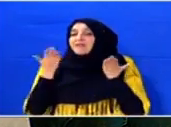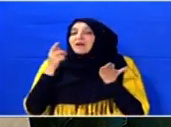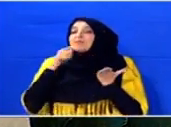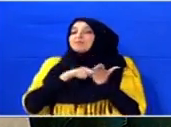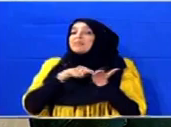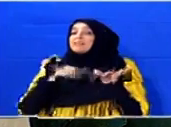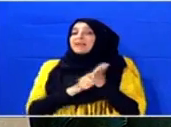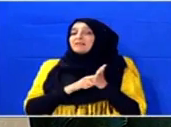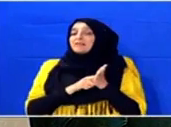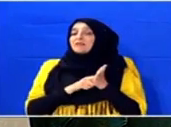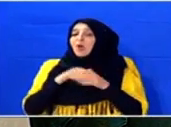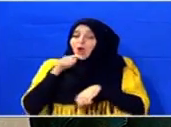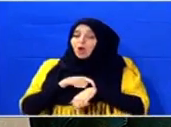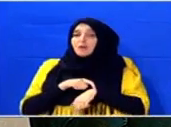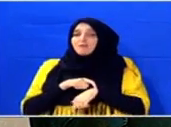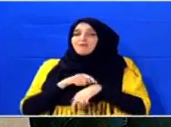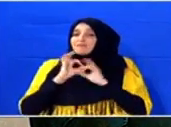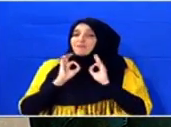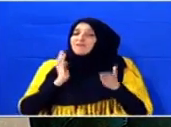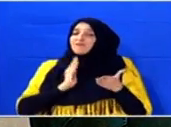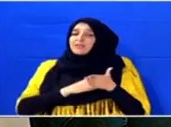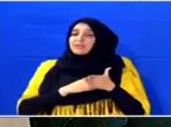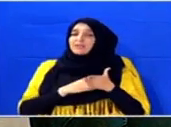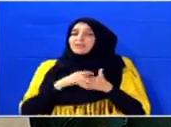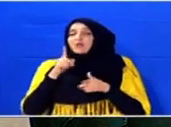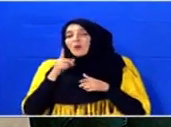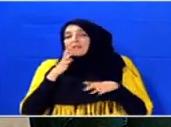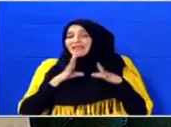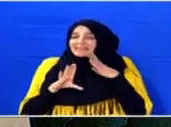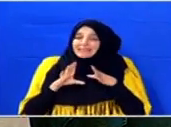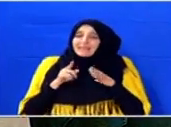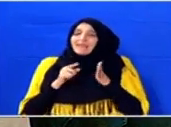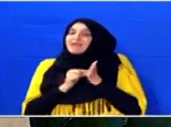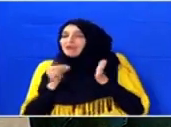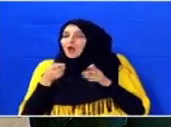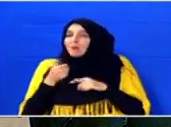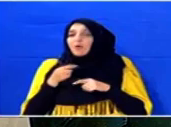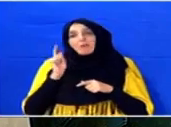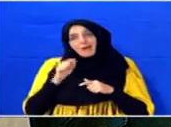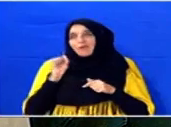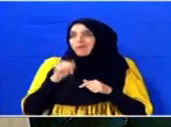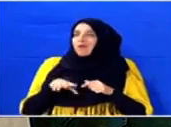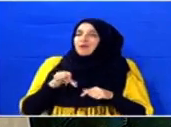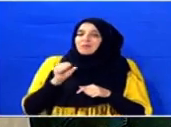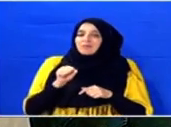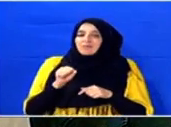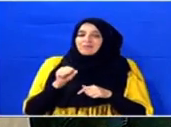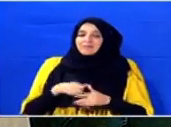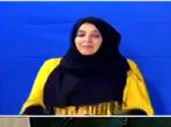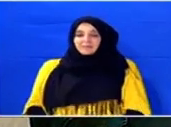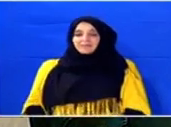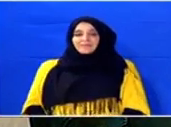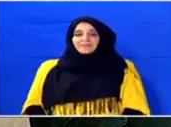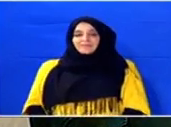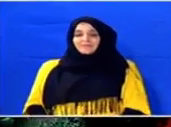موقوتا واذا كان كما قلت عييت على بعض الصلوات لازم تقضيها في اول فرصه